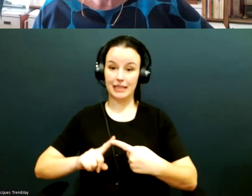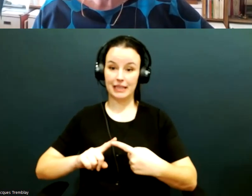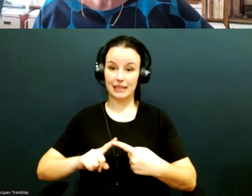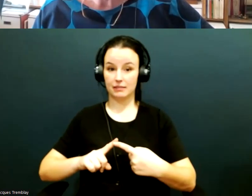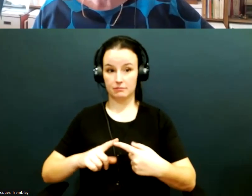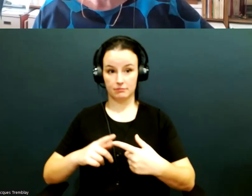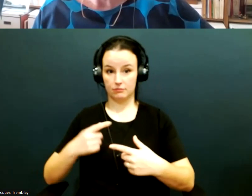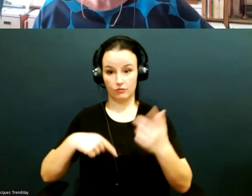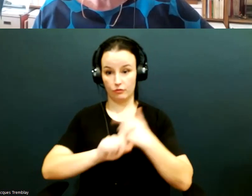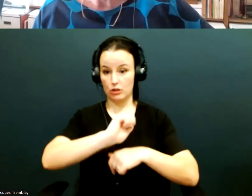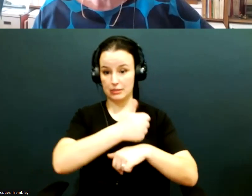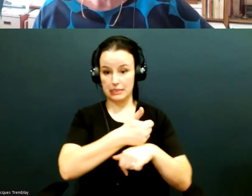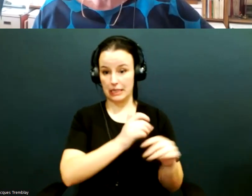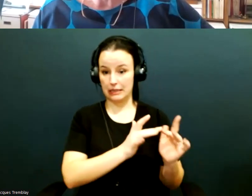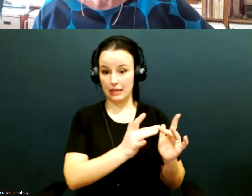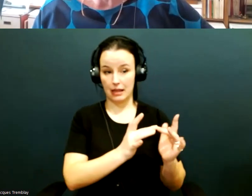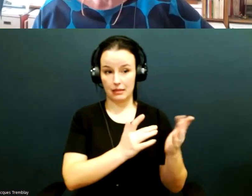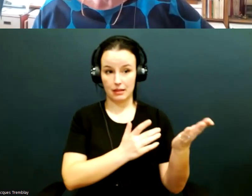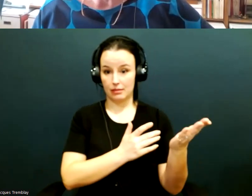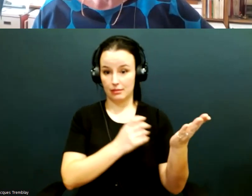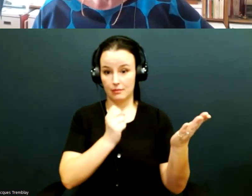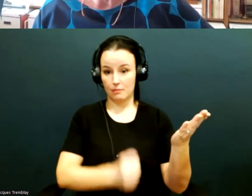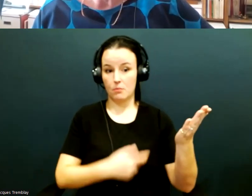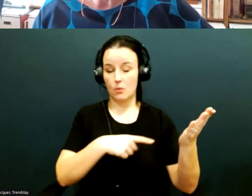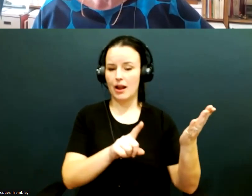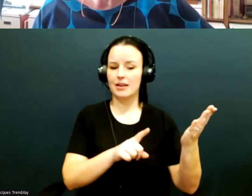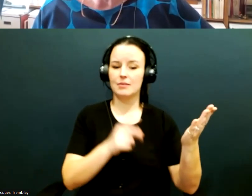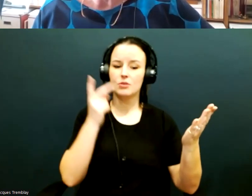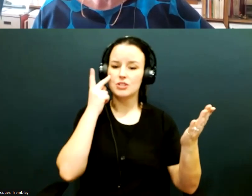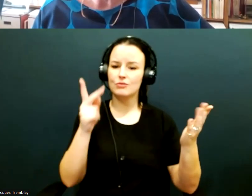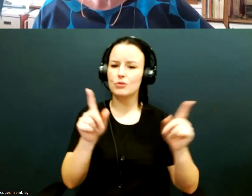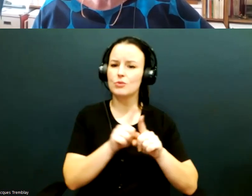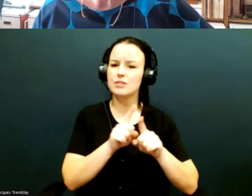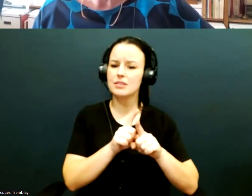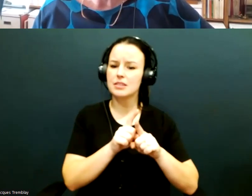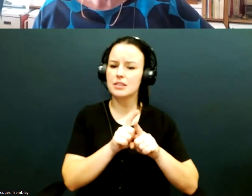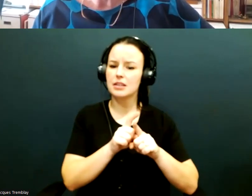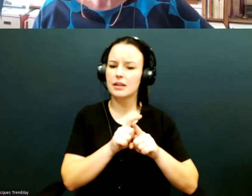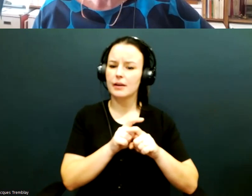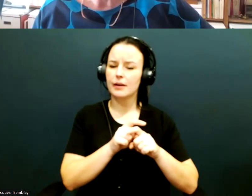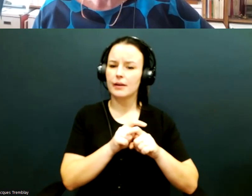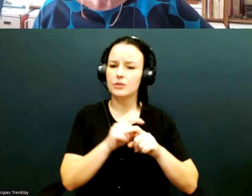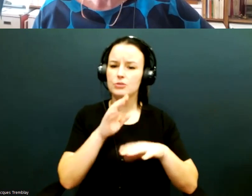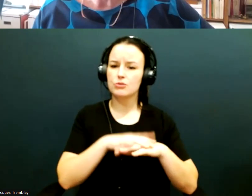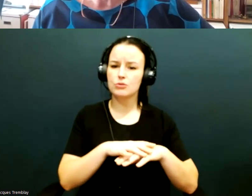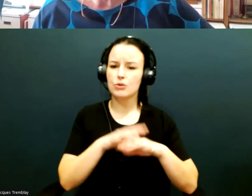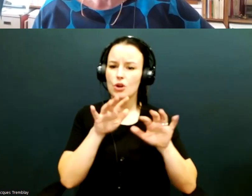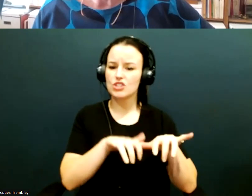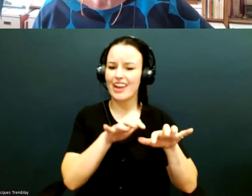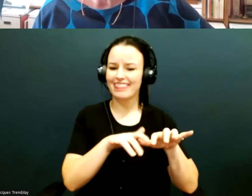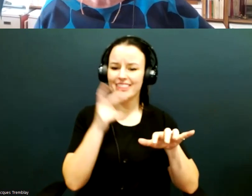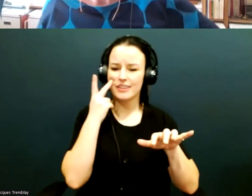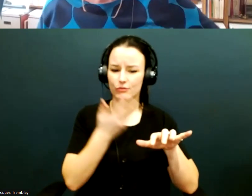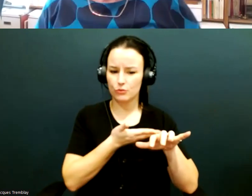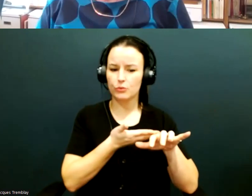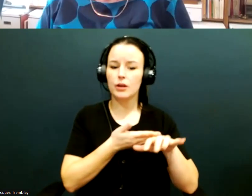Vous l'avez là avec dans la présentation. Là, j'ai vu que ça allait circuler aussi dans le chat. Mhm. Et